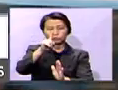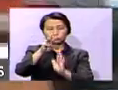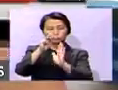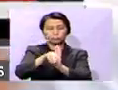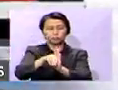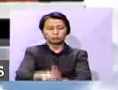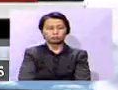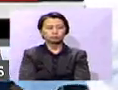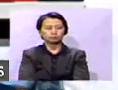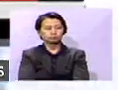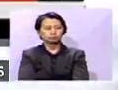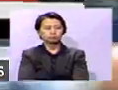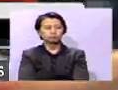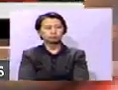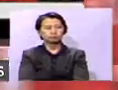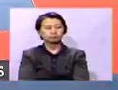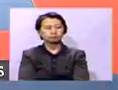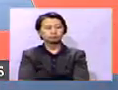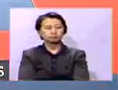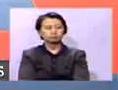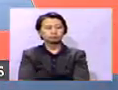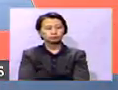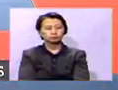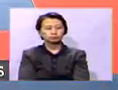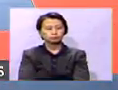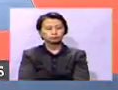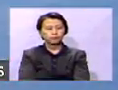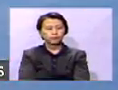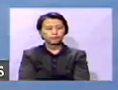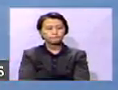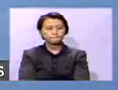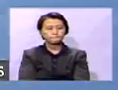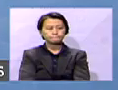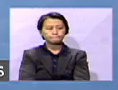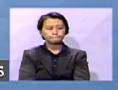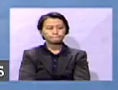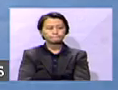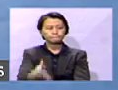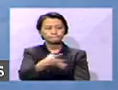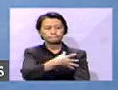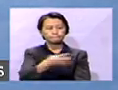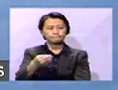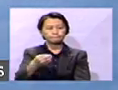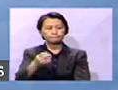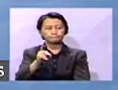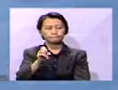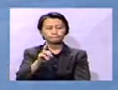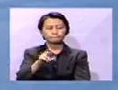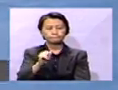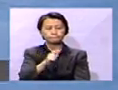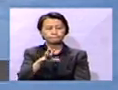Dan Kontijen karate berjaya menyumbang